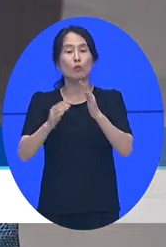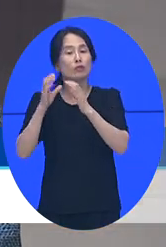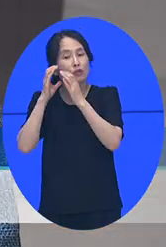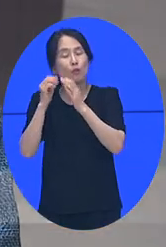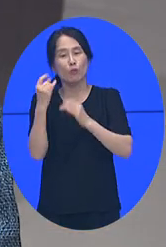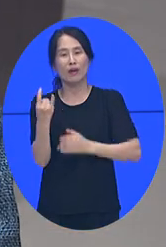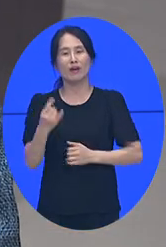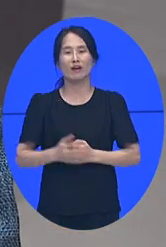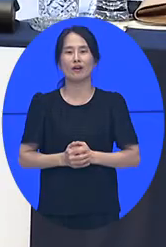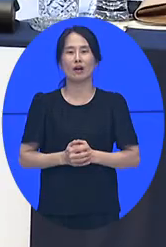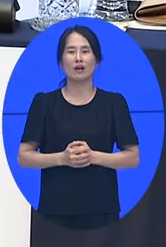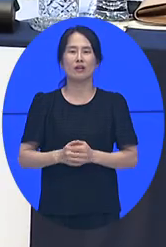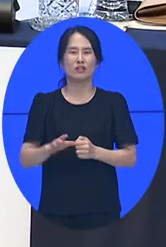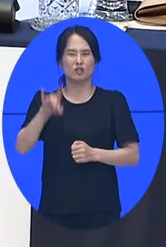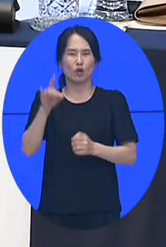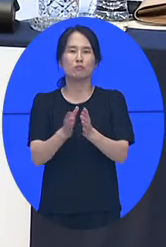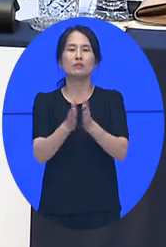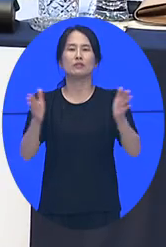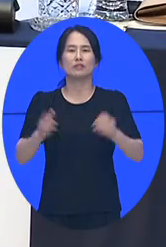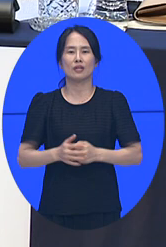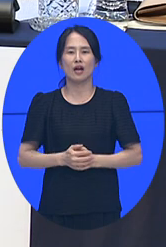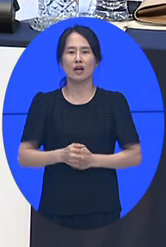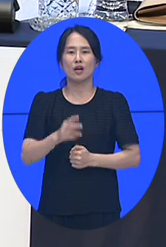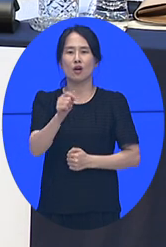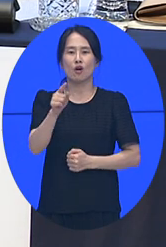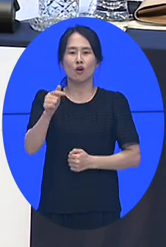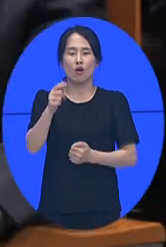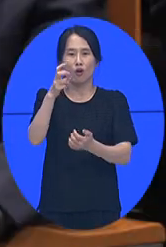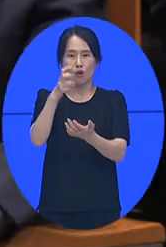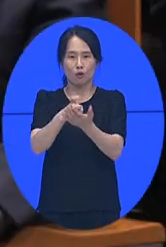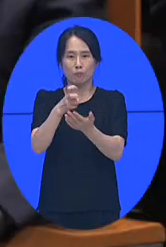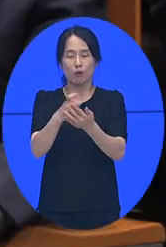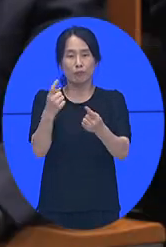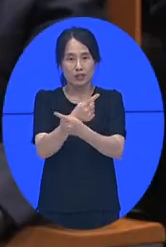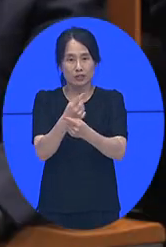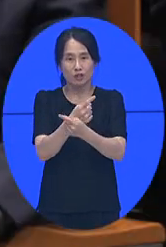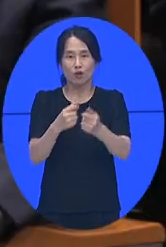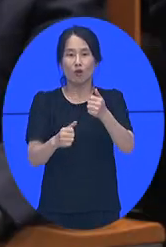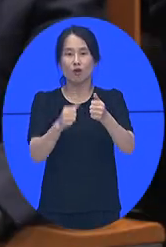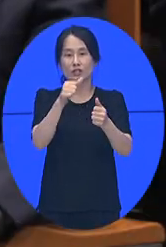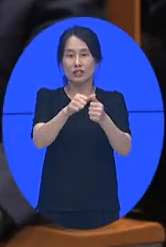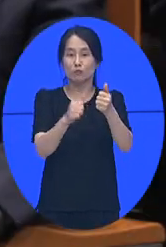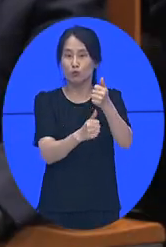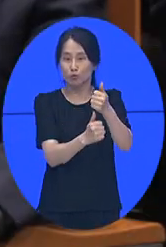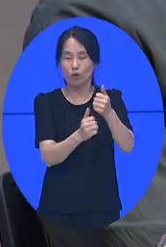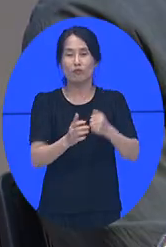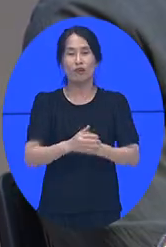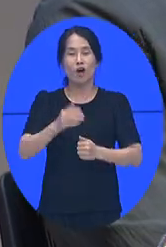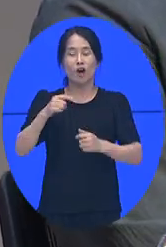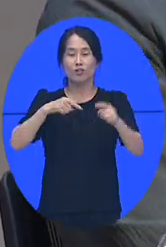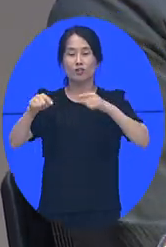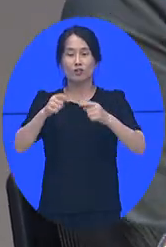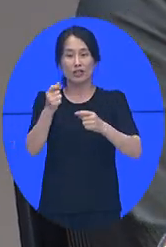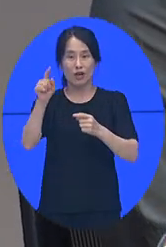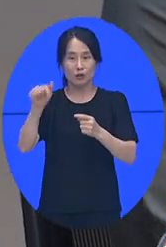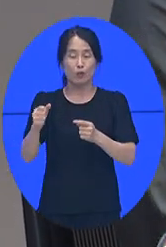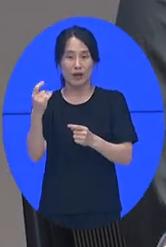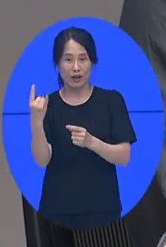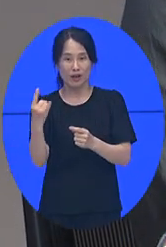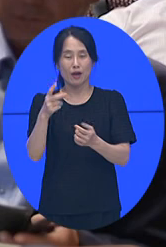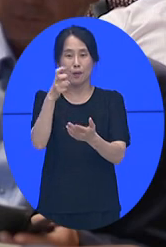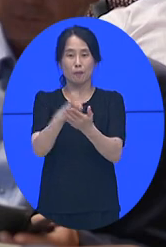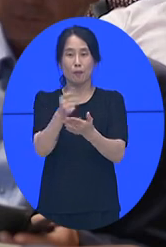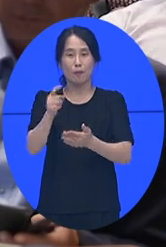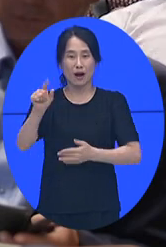공청회가 경도에서 처음으로 열렸습니다 헌법 개정 및 정치제도 개선 자문위원회와 한국 정치학회 한국